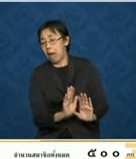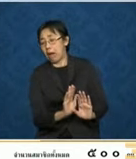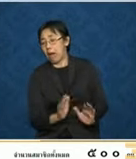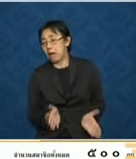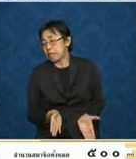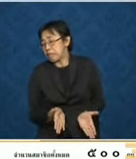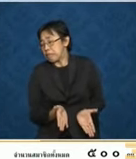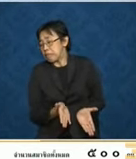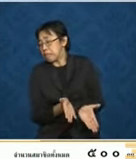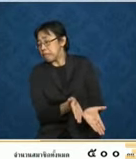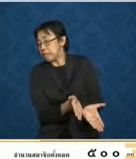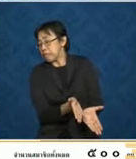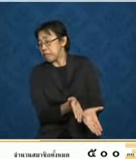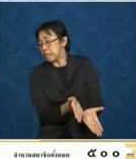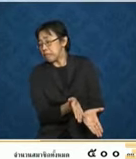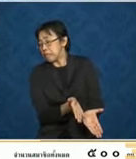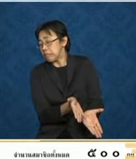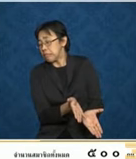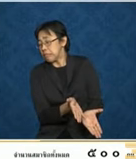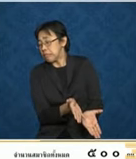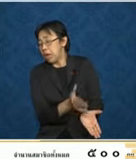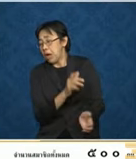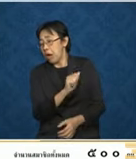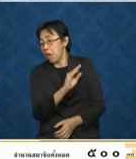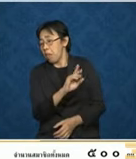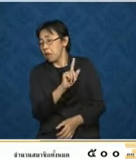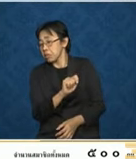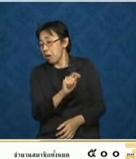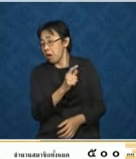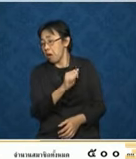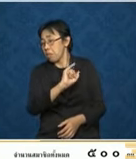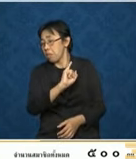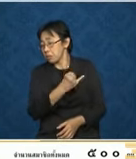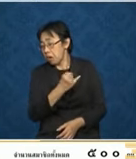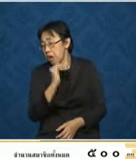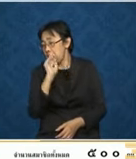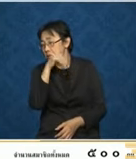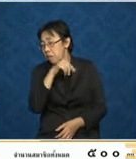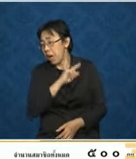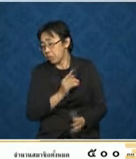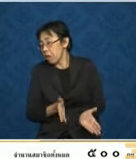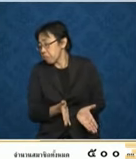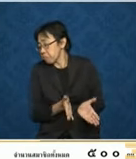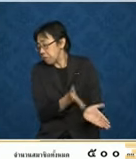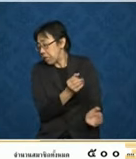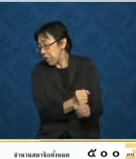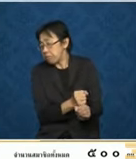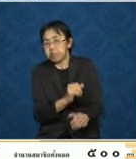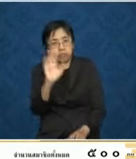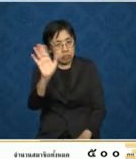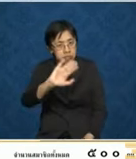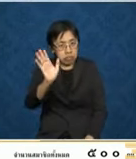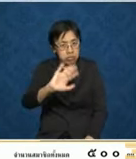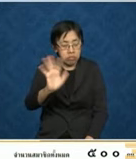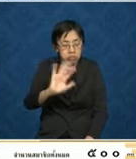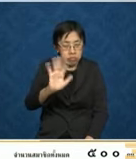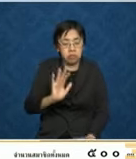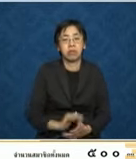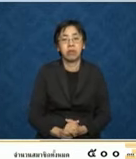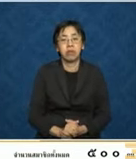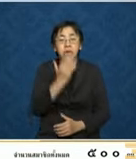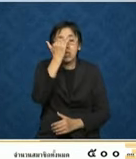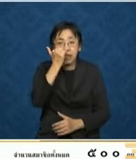นมรดกบาปนี้ไปให้เพียงแต่องค์กรปกครองส่วนท้องถิ่นเพียงอย่างเดียวไม่ได้ครับท่านประธานเพราะ